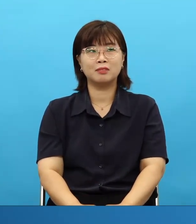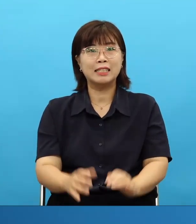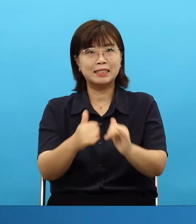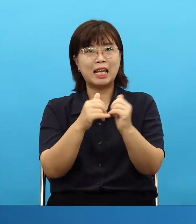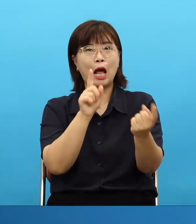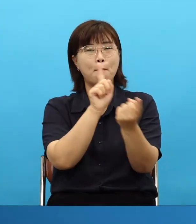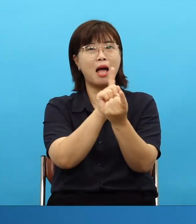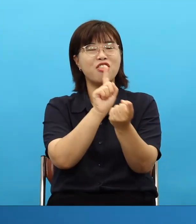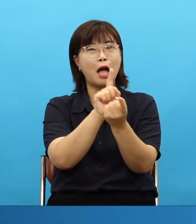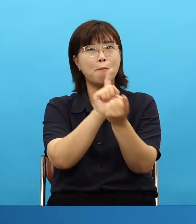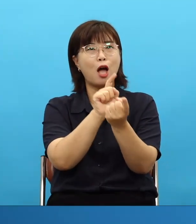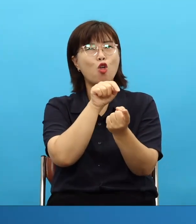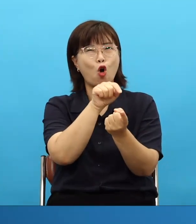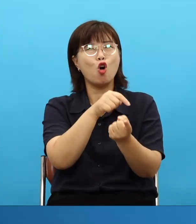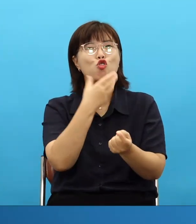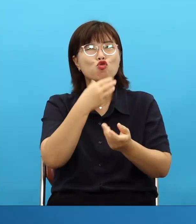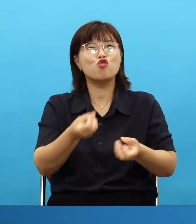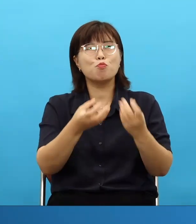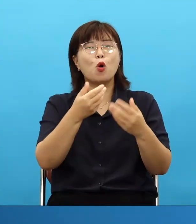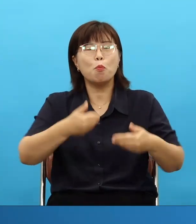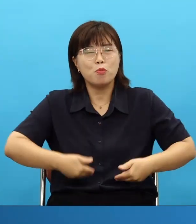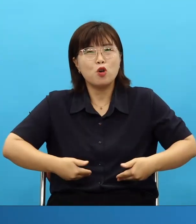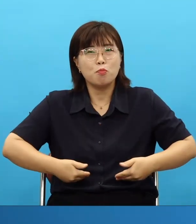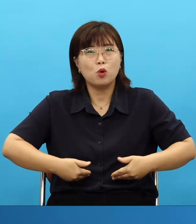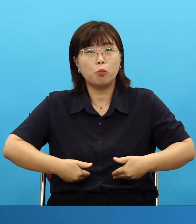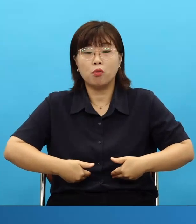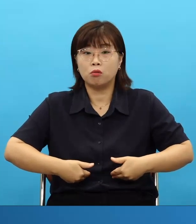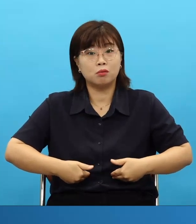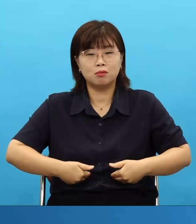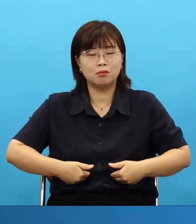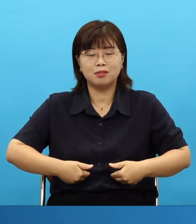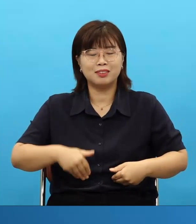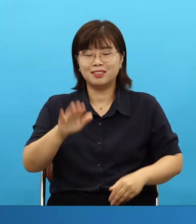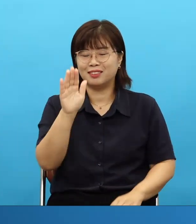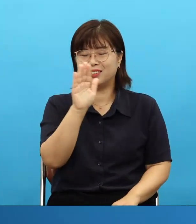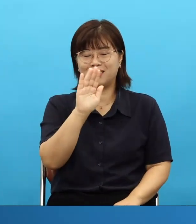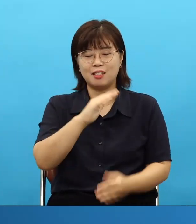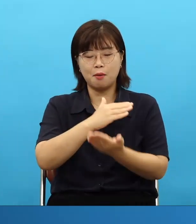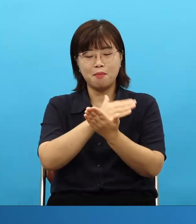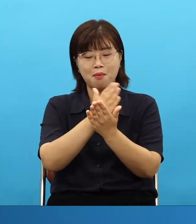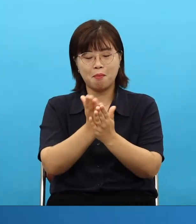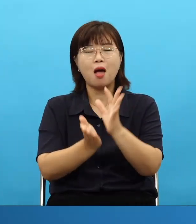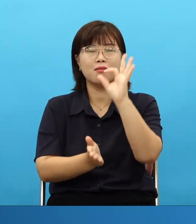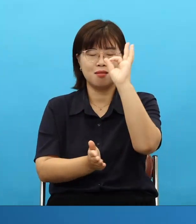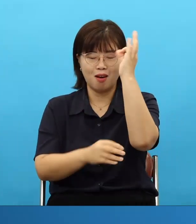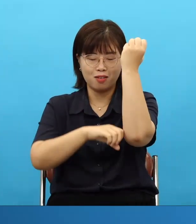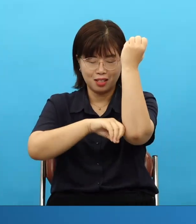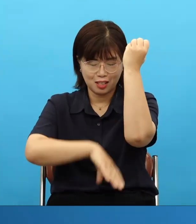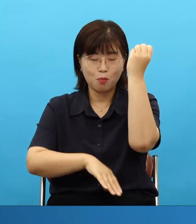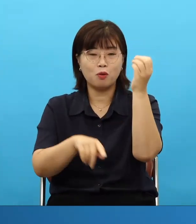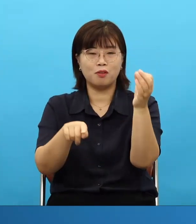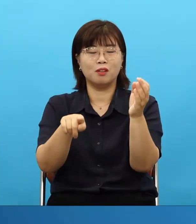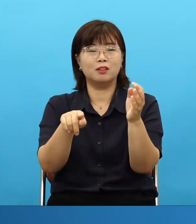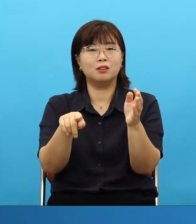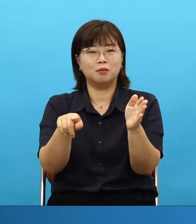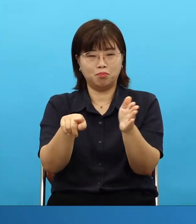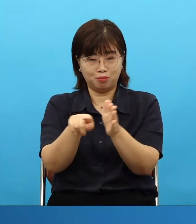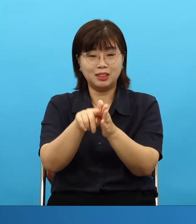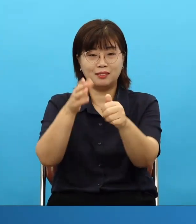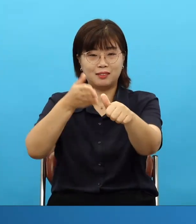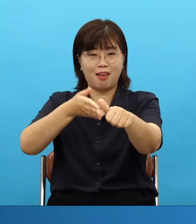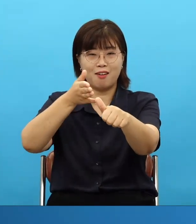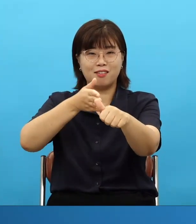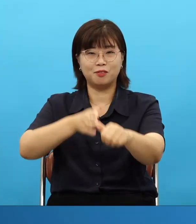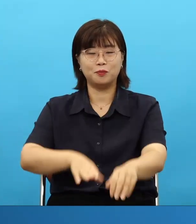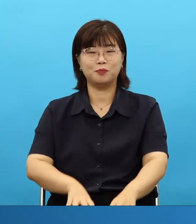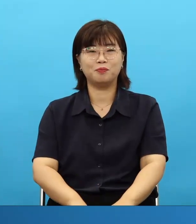있었는데 맞는 것 같은데 아닙니다. 여러분은 여기 있다니까요. People say, oh, you need to have good meetings with people, good blessings of meeting. That's true, but not in